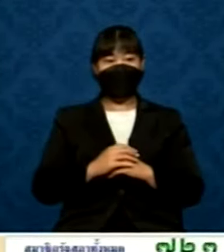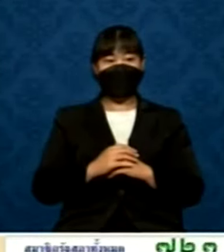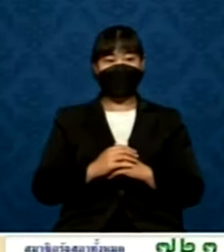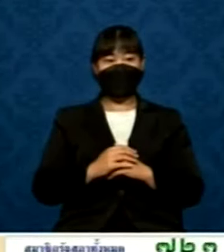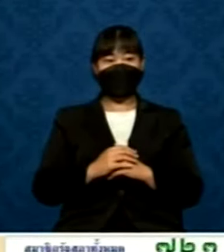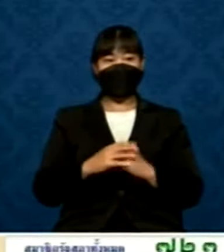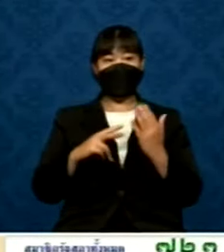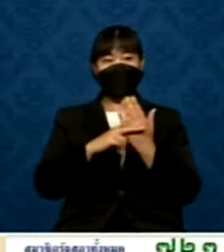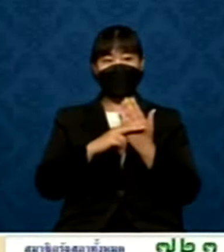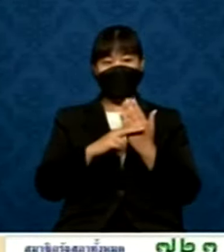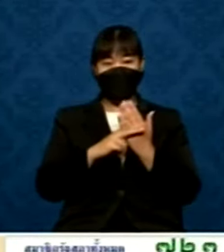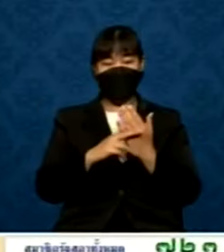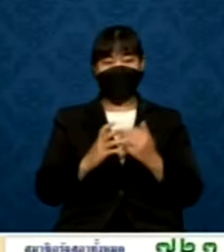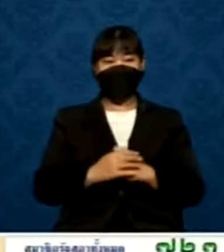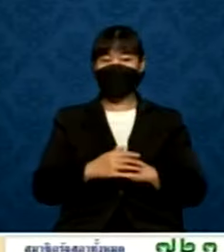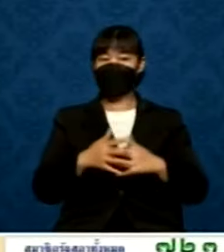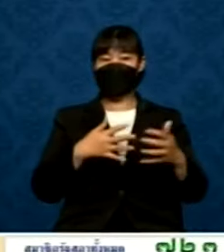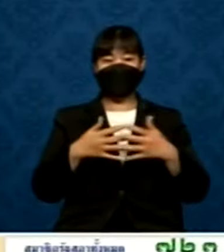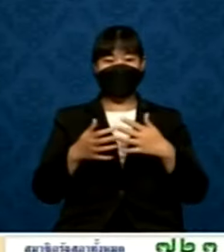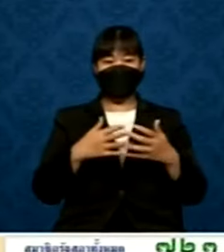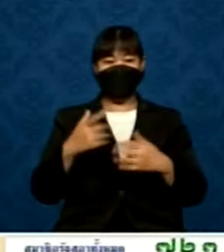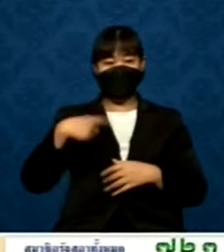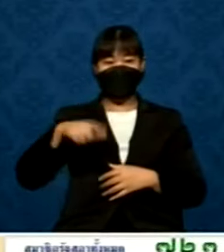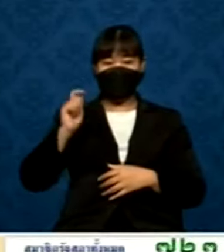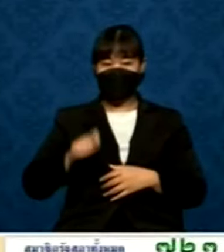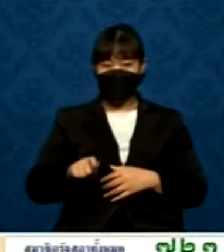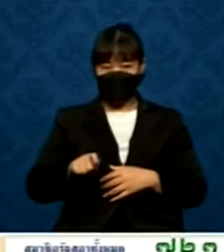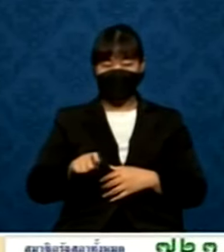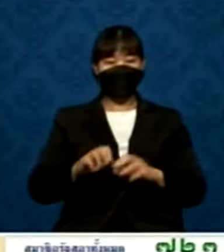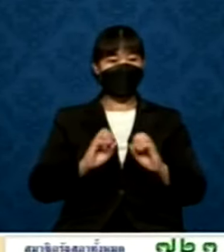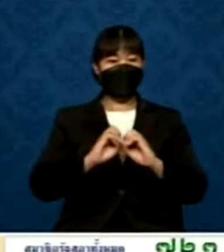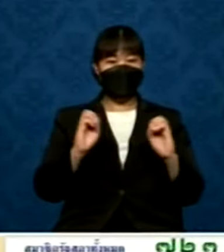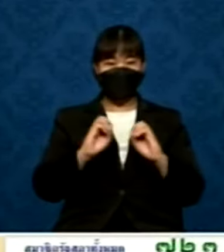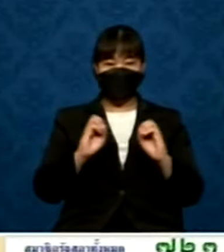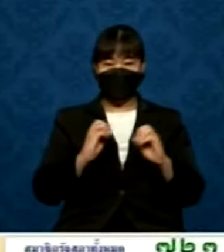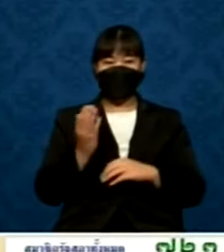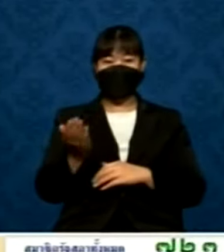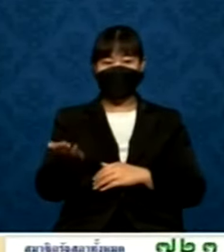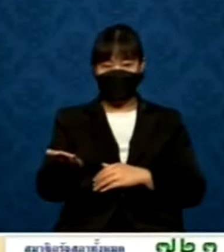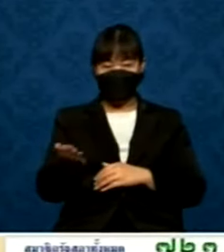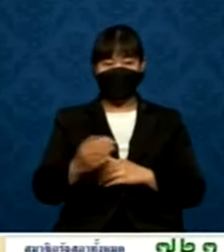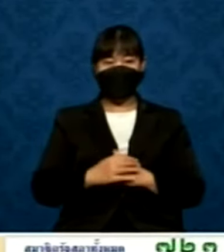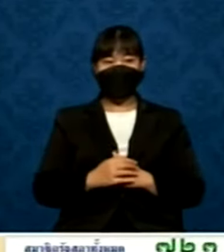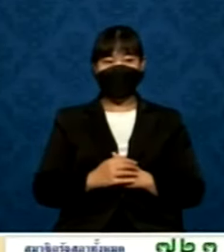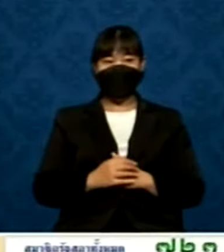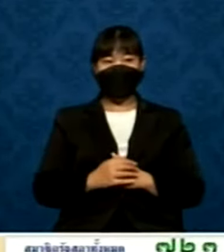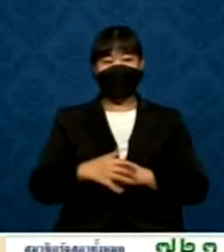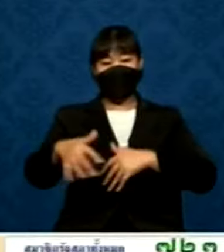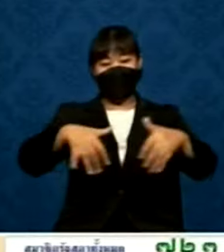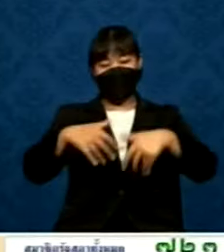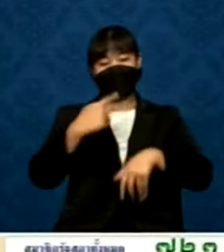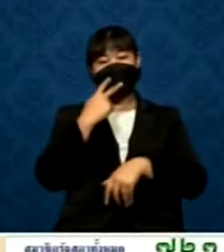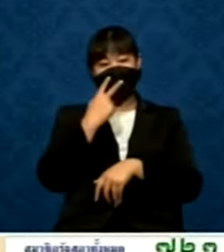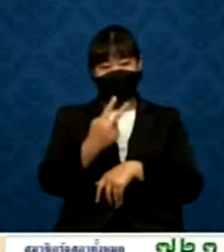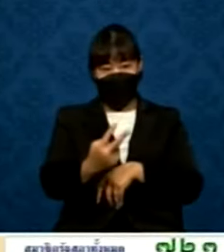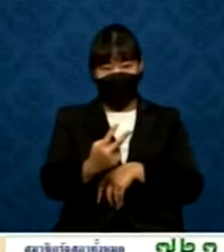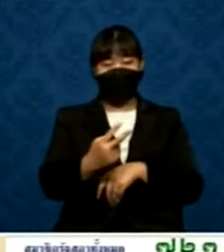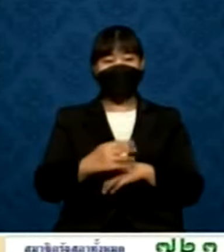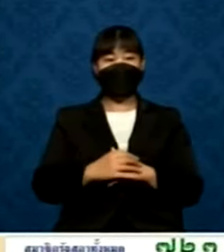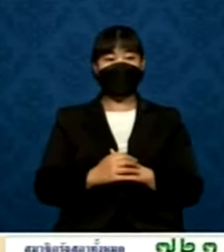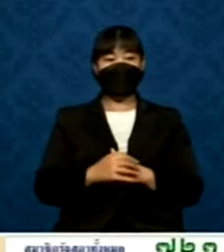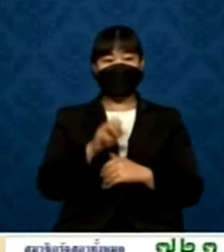อดนะครับว่าชีวิตนี้ไม่เคยฟ้องหมิ่นประมาทดูหมิ่นใครทั้งสิ้นครับเชิญวิพากษ์วิจารณ์เต็มที่ครับแล้วเดี๋ยวพี่น้องประชาชนจะวินิจฉัยเองครับว่ามีวุฒิ